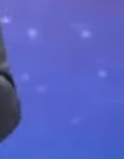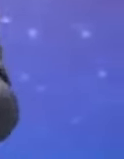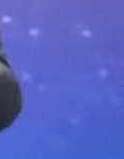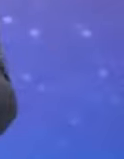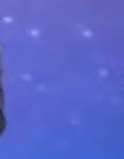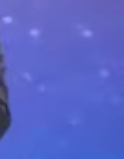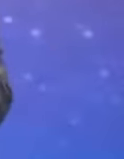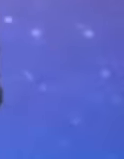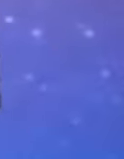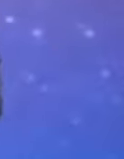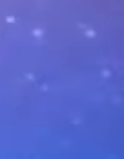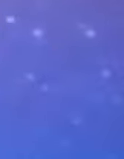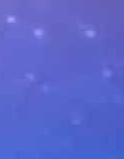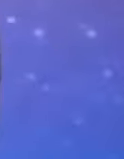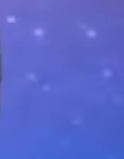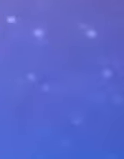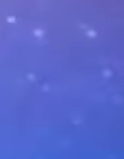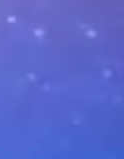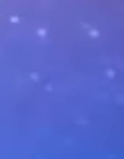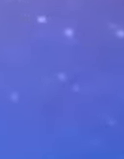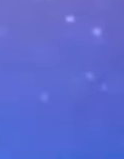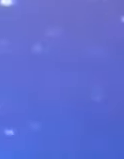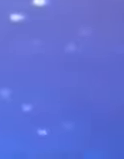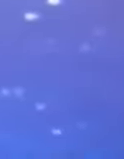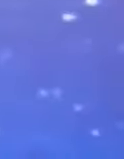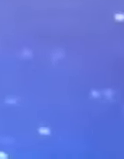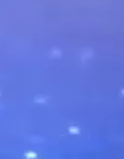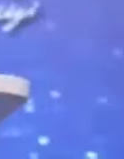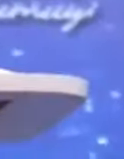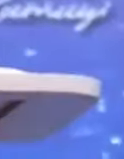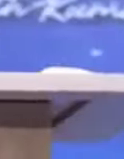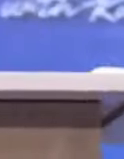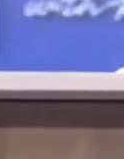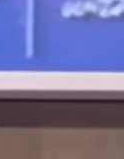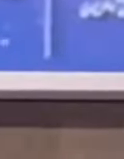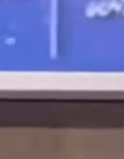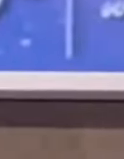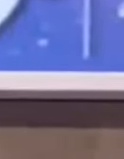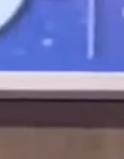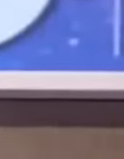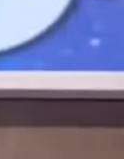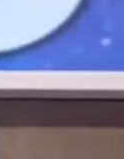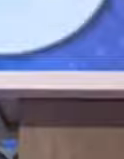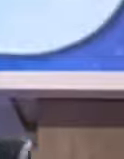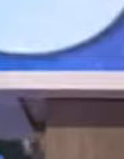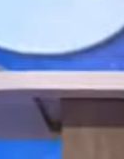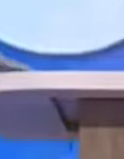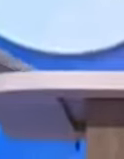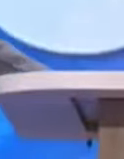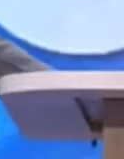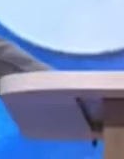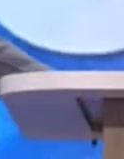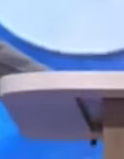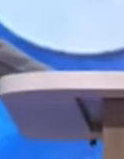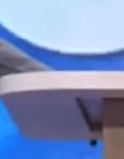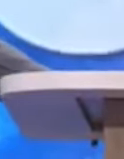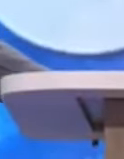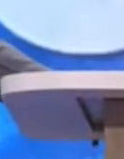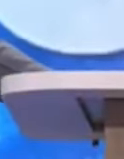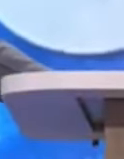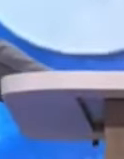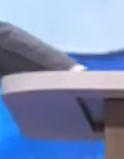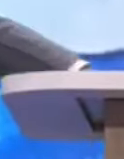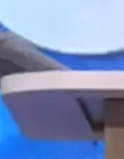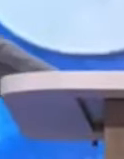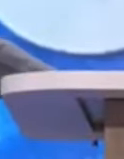exhorta à tous rester d'un cœur ferme attaché au Seigneur quand nous venons au Seigneur aprèsêtre converti